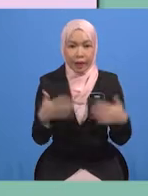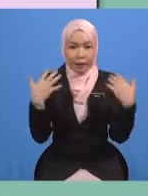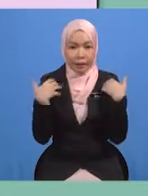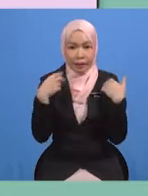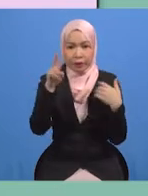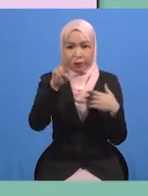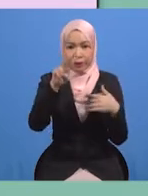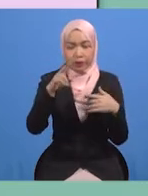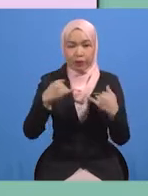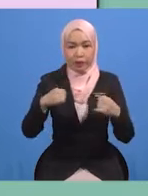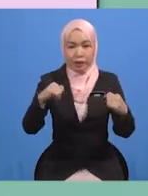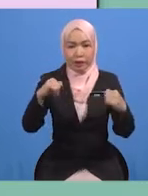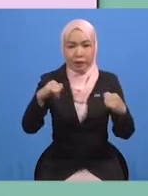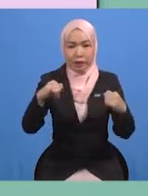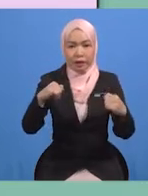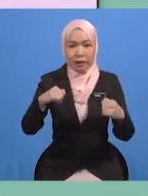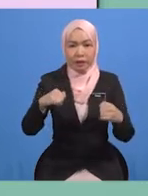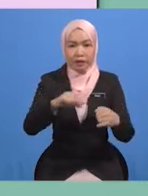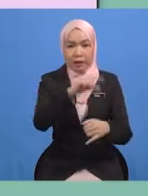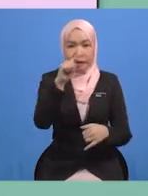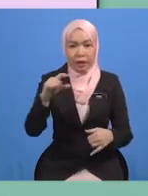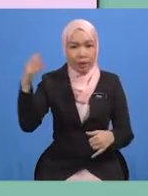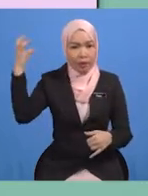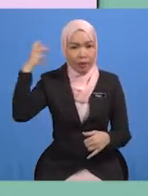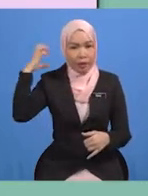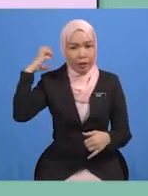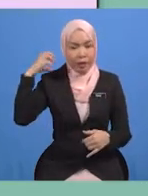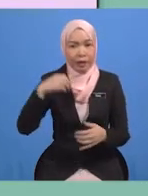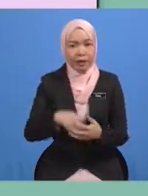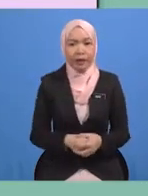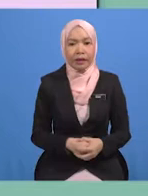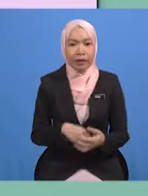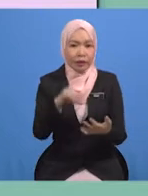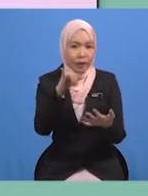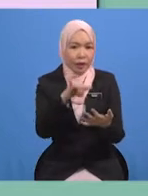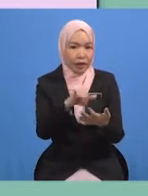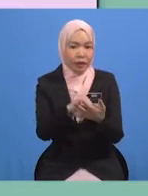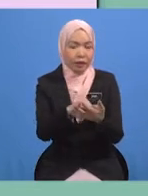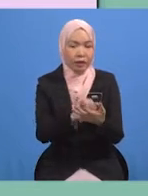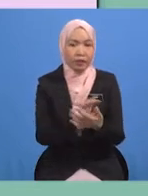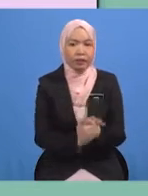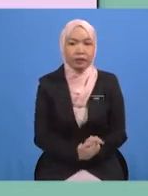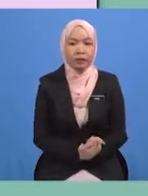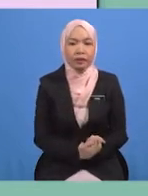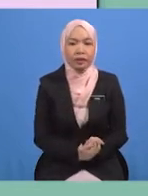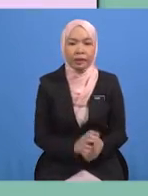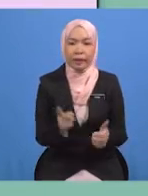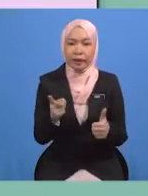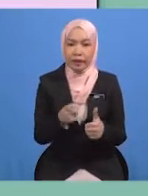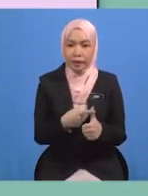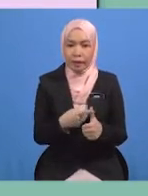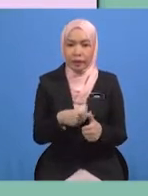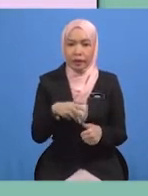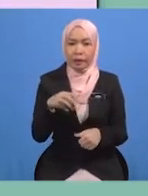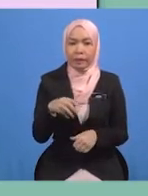Terdapat dua jenis gelombang radio termodulasi iaitu pertama,